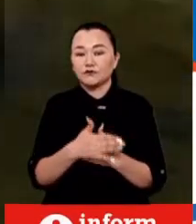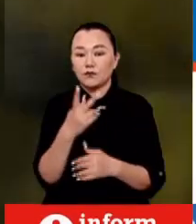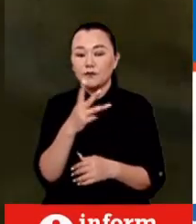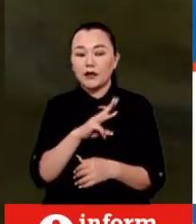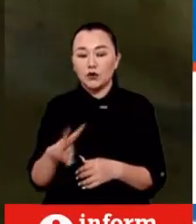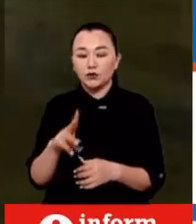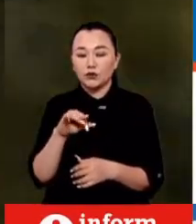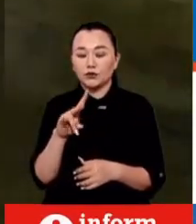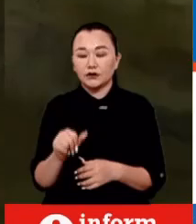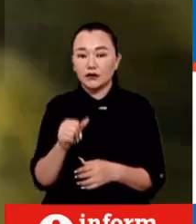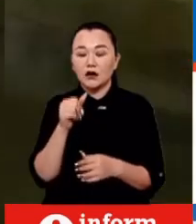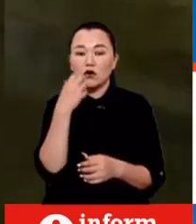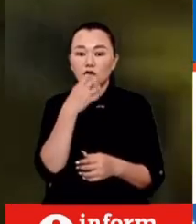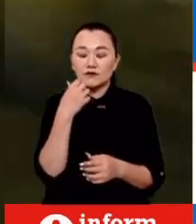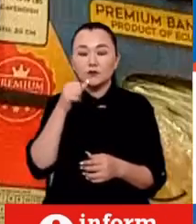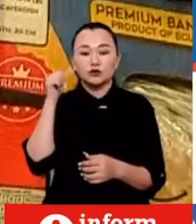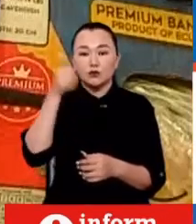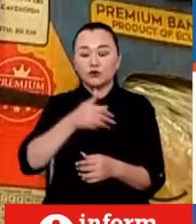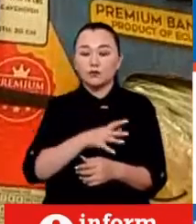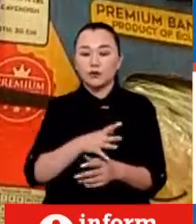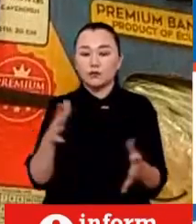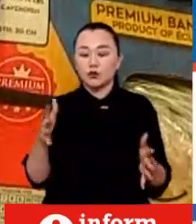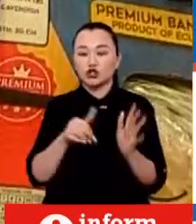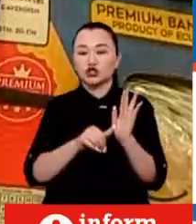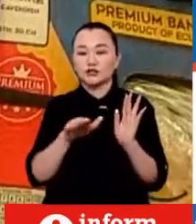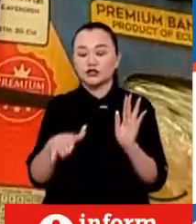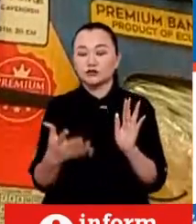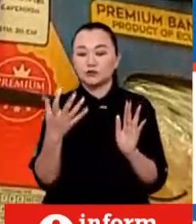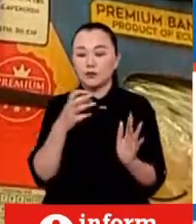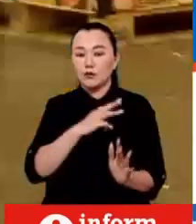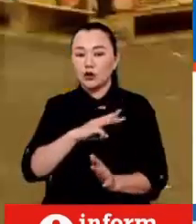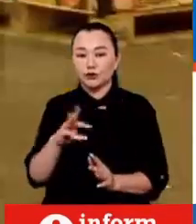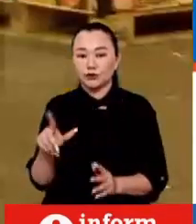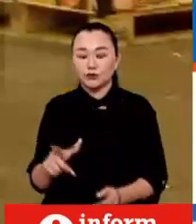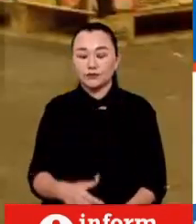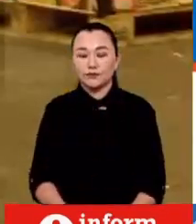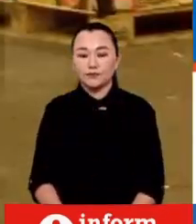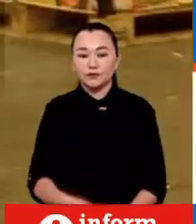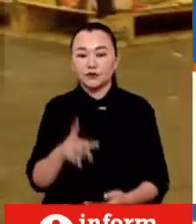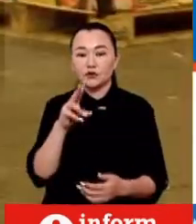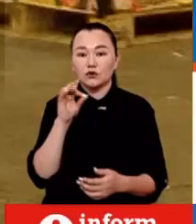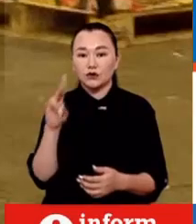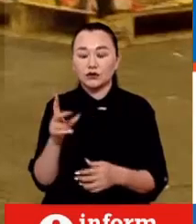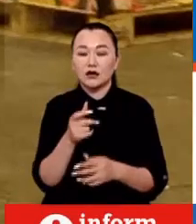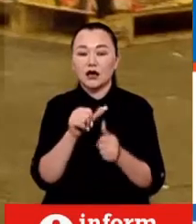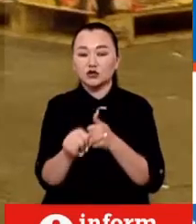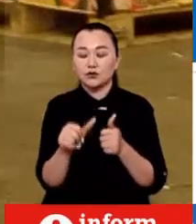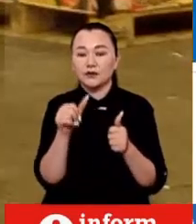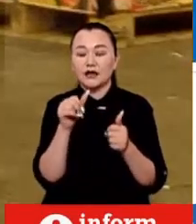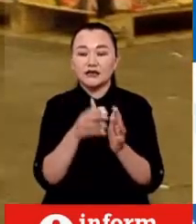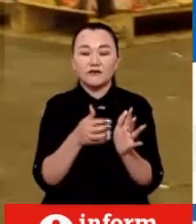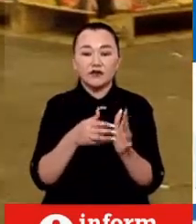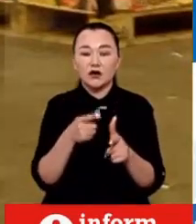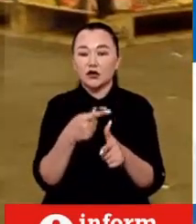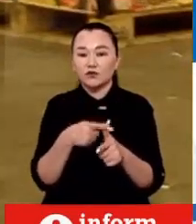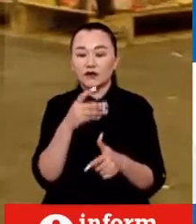тонн продукции, а овощей в прошлом году было более 6,5 миллионов тонн. По данным аналитиков, особенно в стране не хватает картофеля